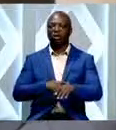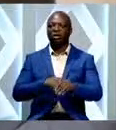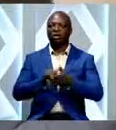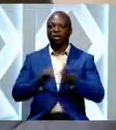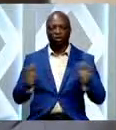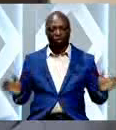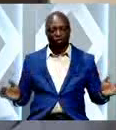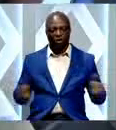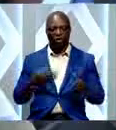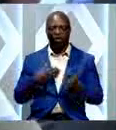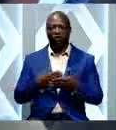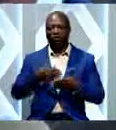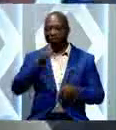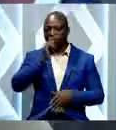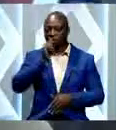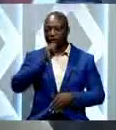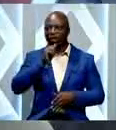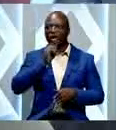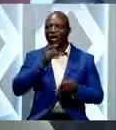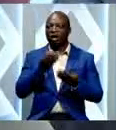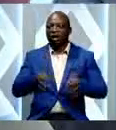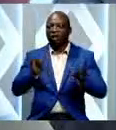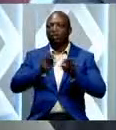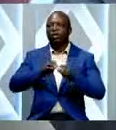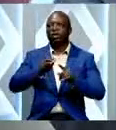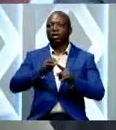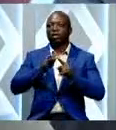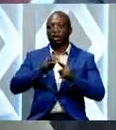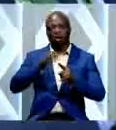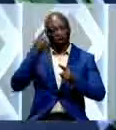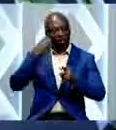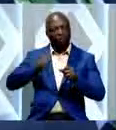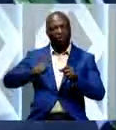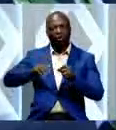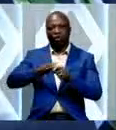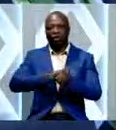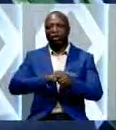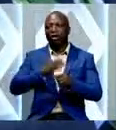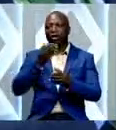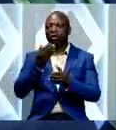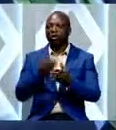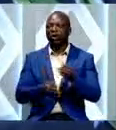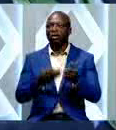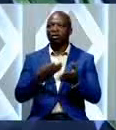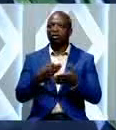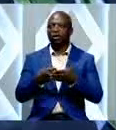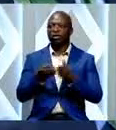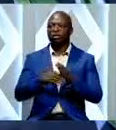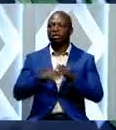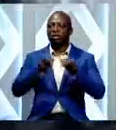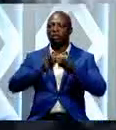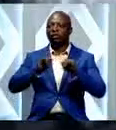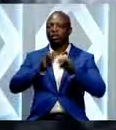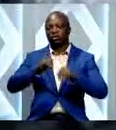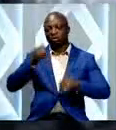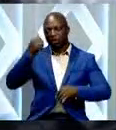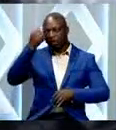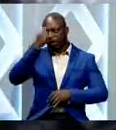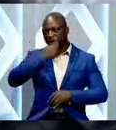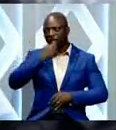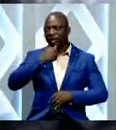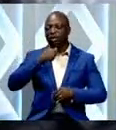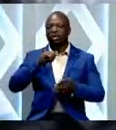privés revêt une importance capitale pour combler le déficit de financement des infrastructures en Afrique.